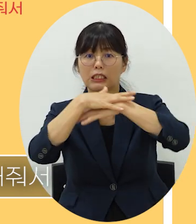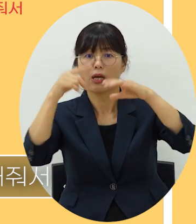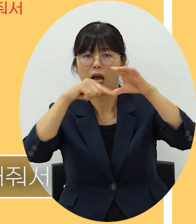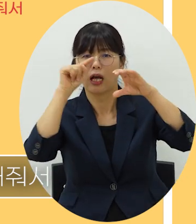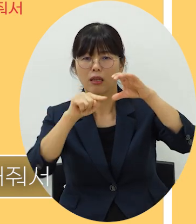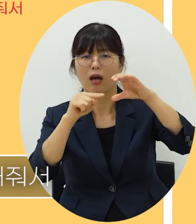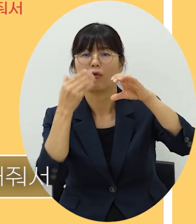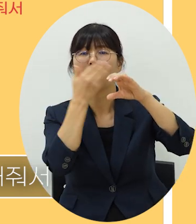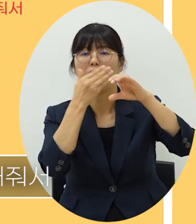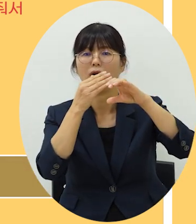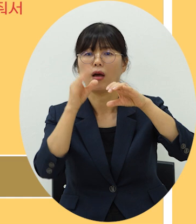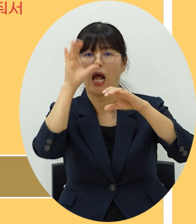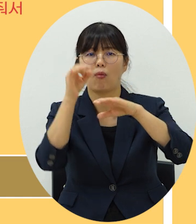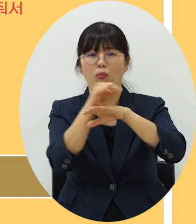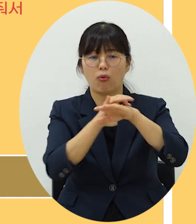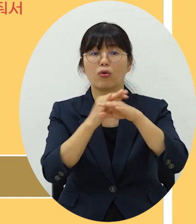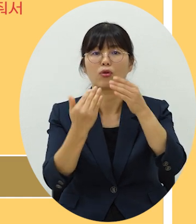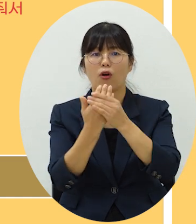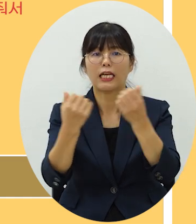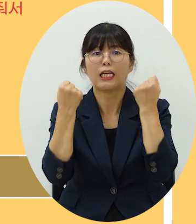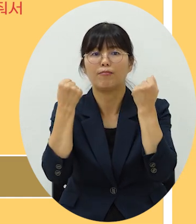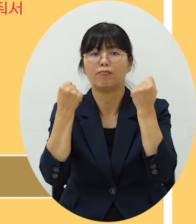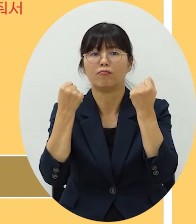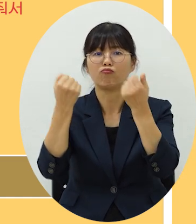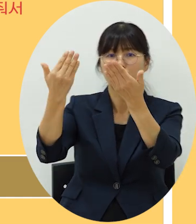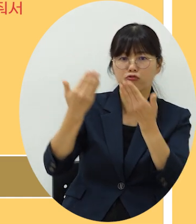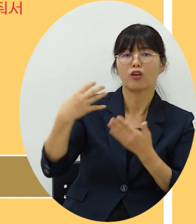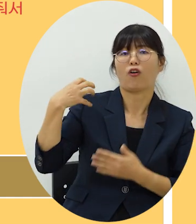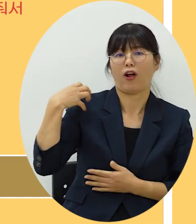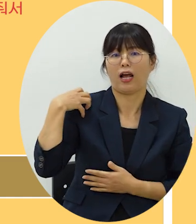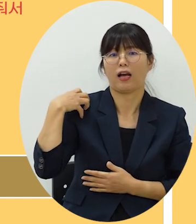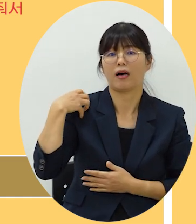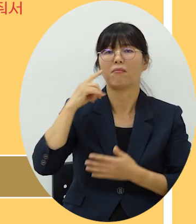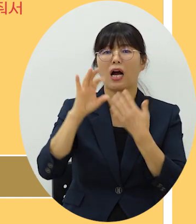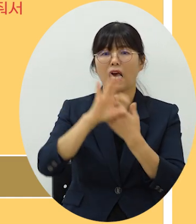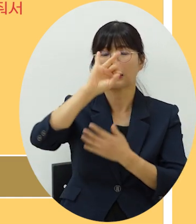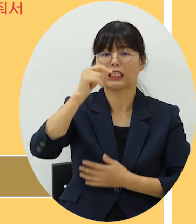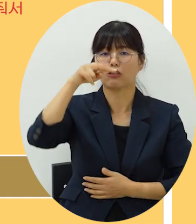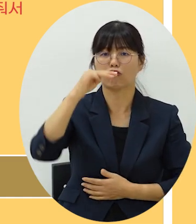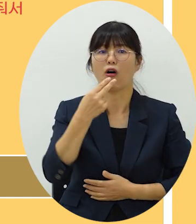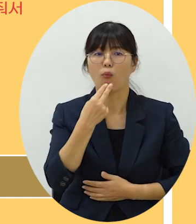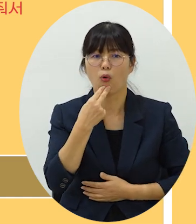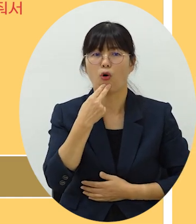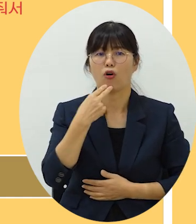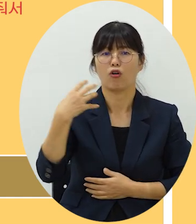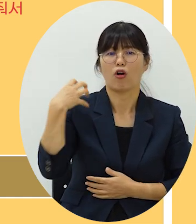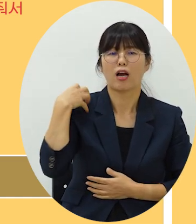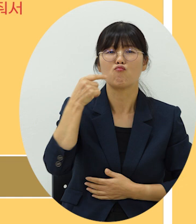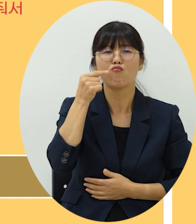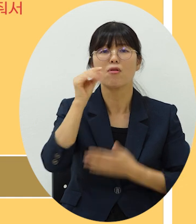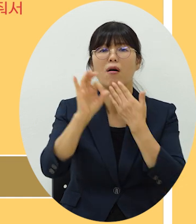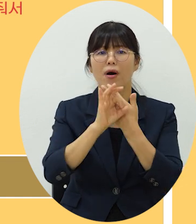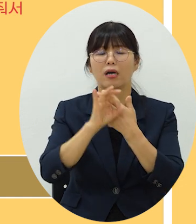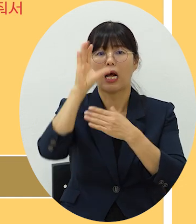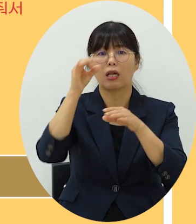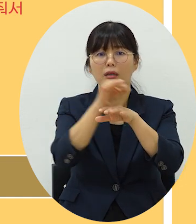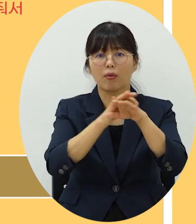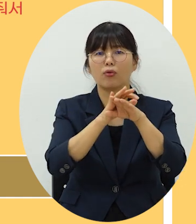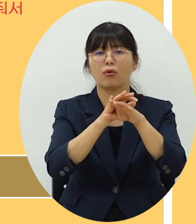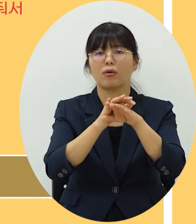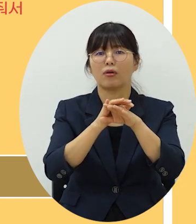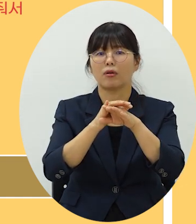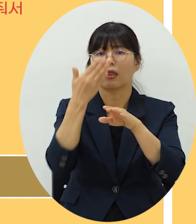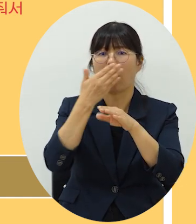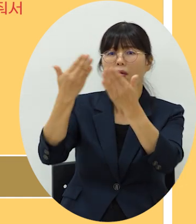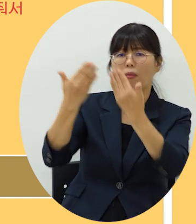포도당을 세포에 넣어줘서 힘을 내게 하는 역할을 하는데, 만약 인슐린이 없거나 제 역할을 하지 못하면 세포는